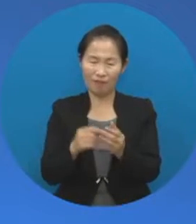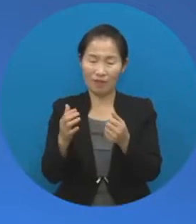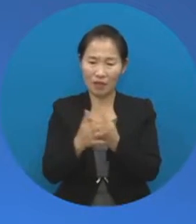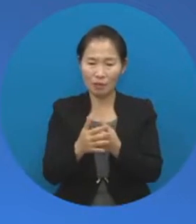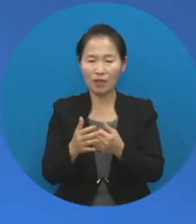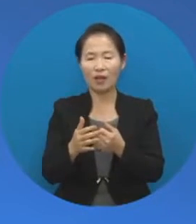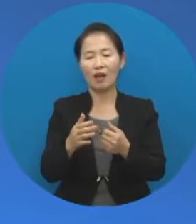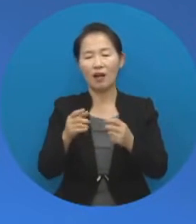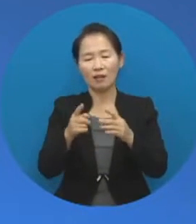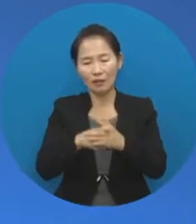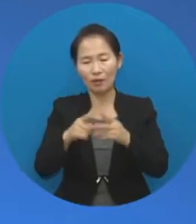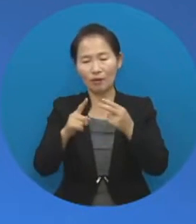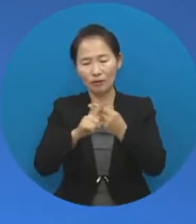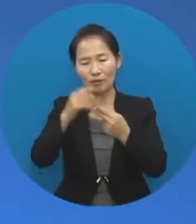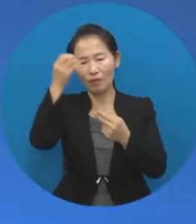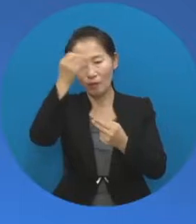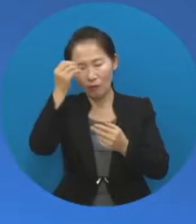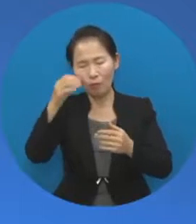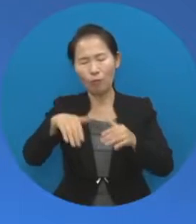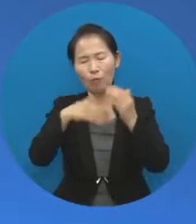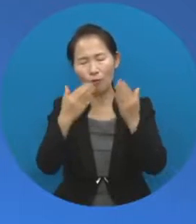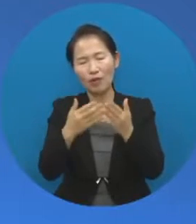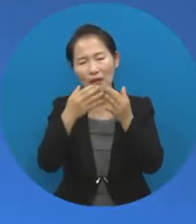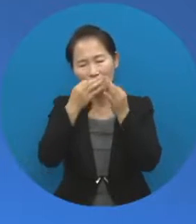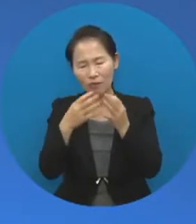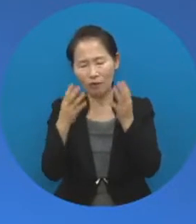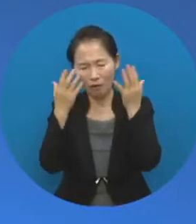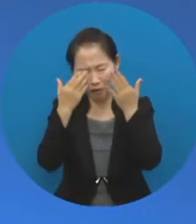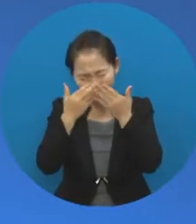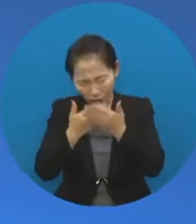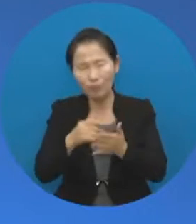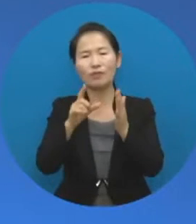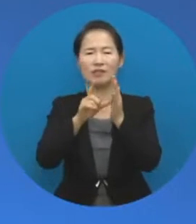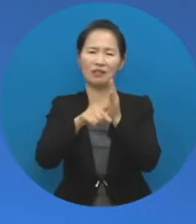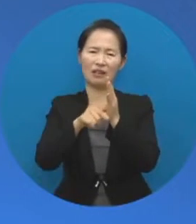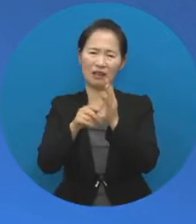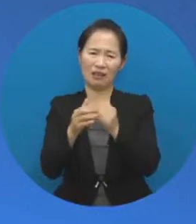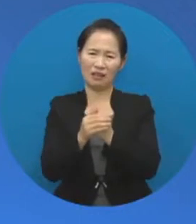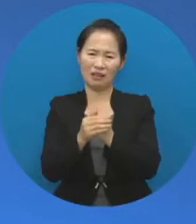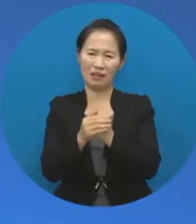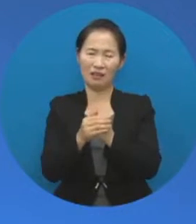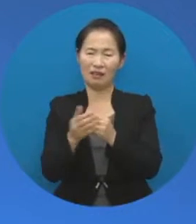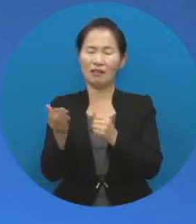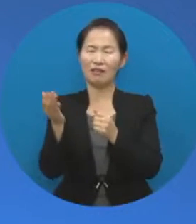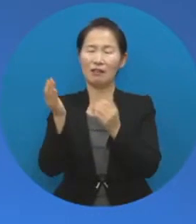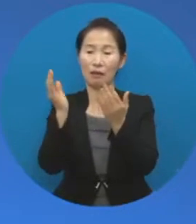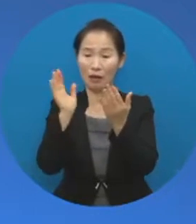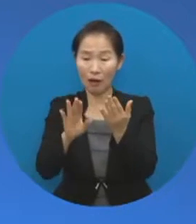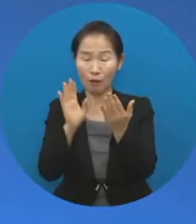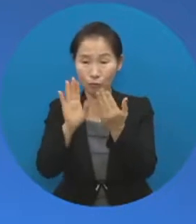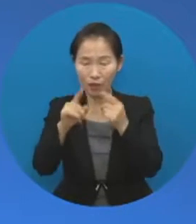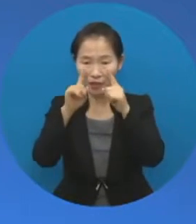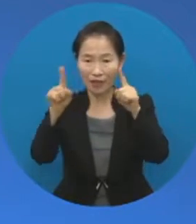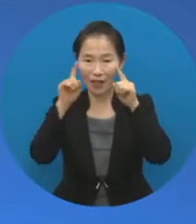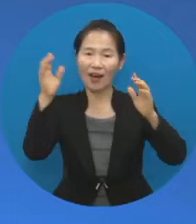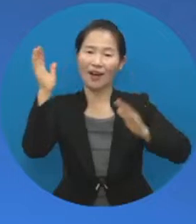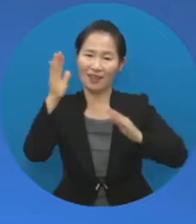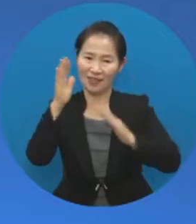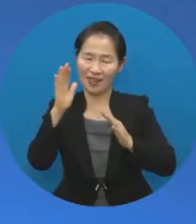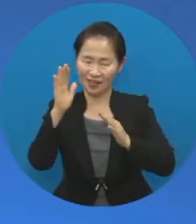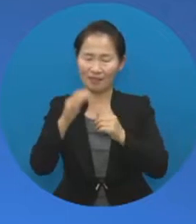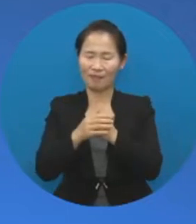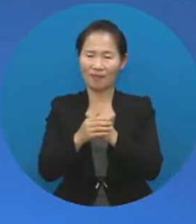슬픈 시간들을 보냈습니다. 그렇게 대학생이 되었는데요. 20살이 되면